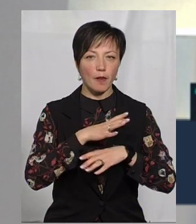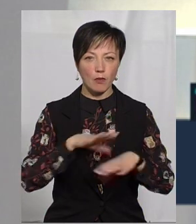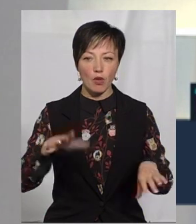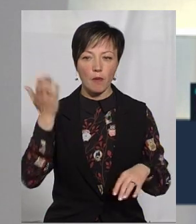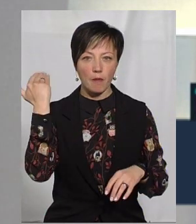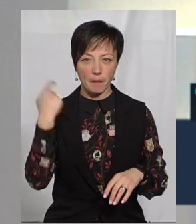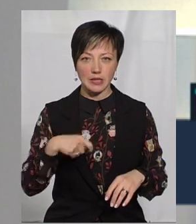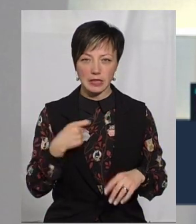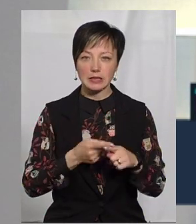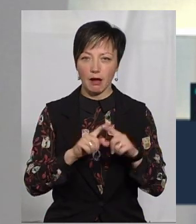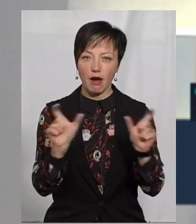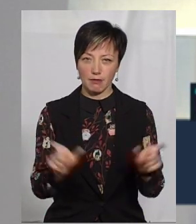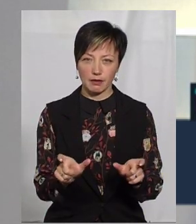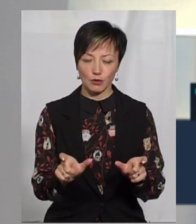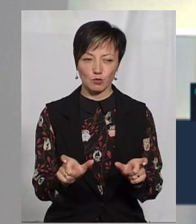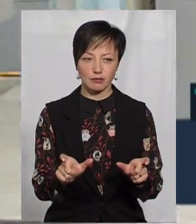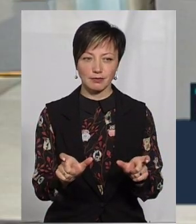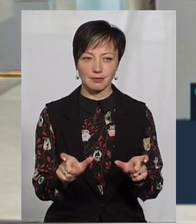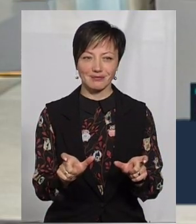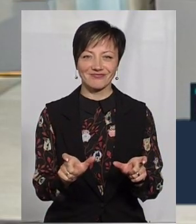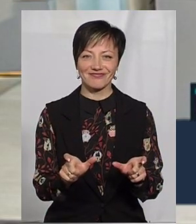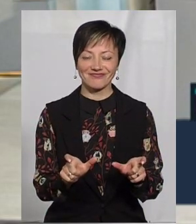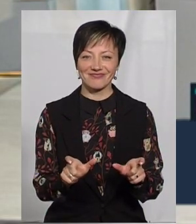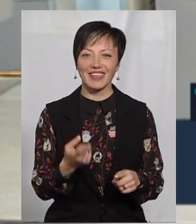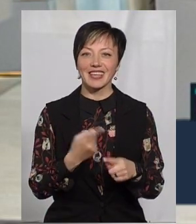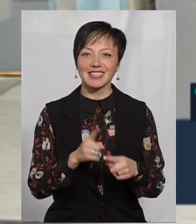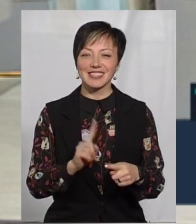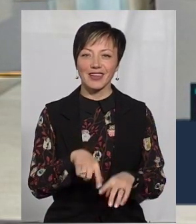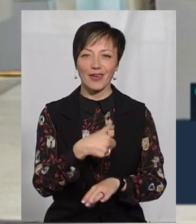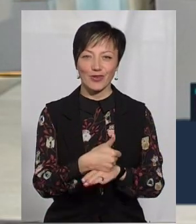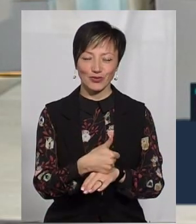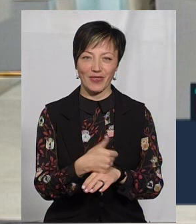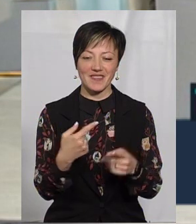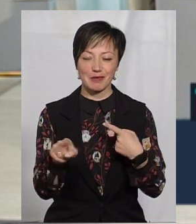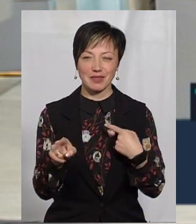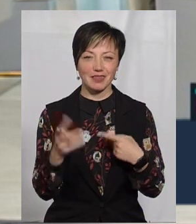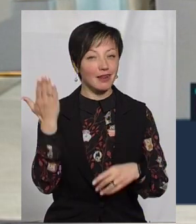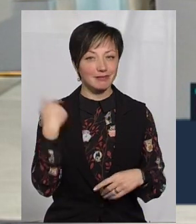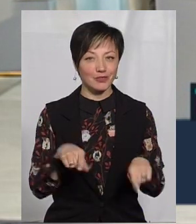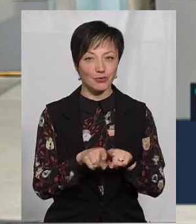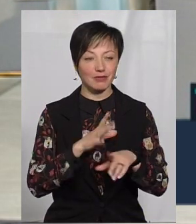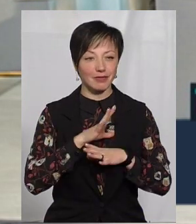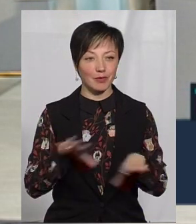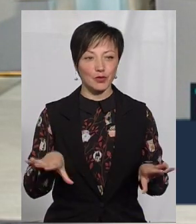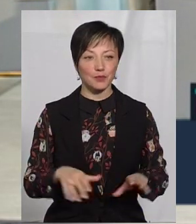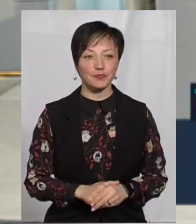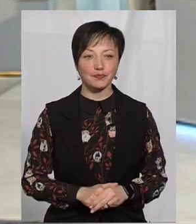коли приїжджали попередники, то це карантину. Так, це ключова відмінність. Так, і ну,